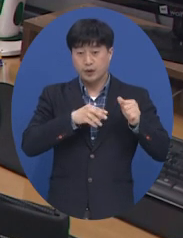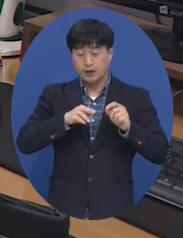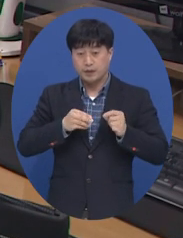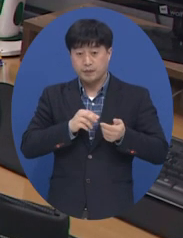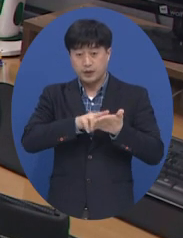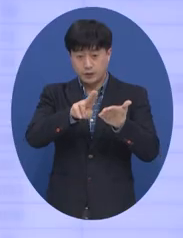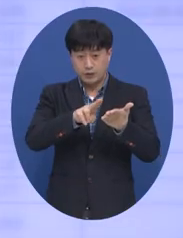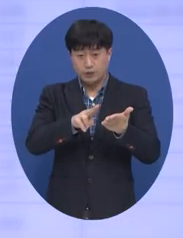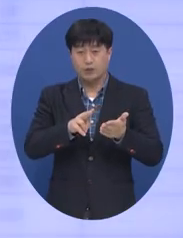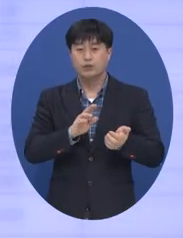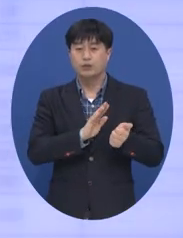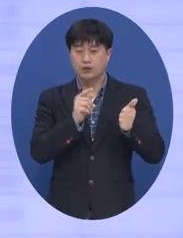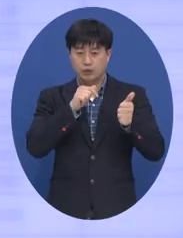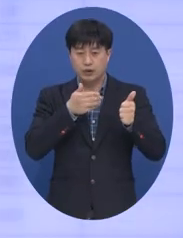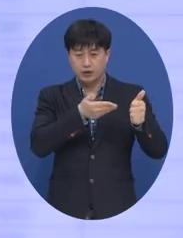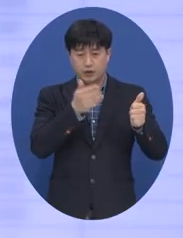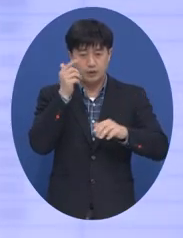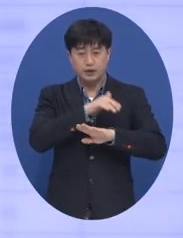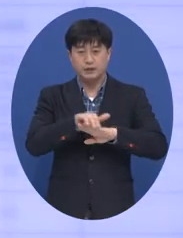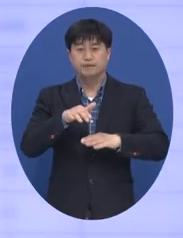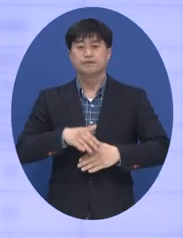지원책을 알릴 예정입니다